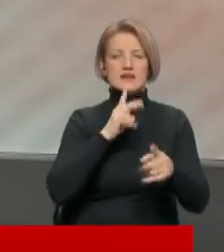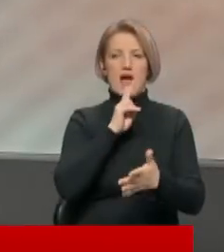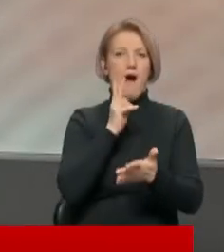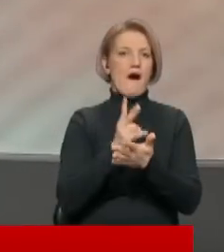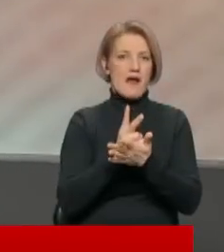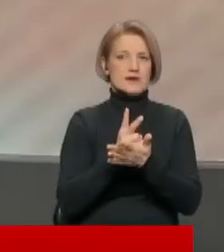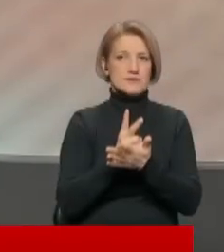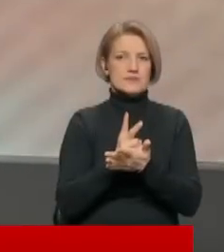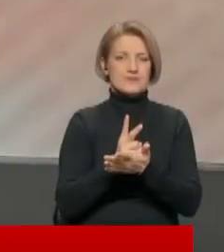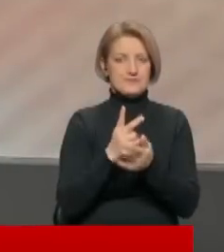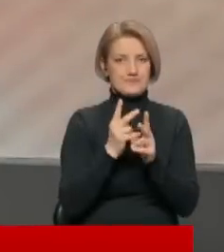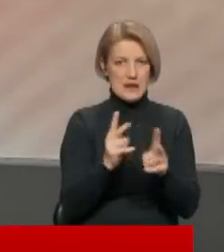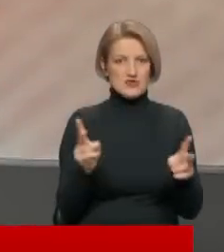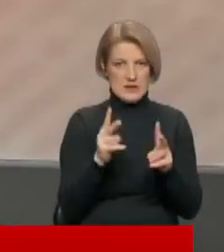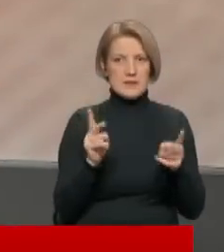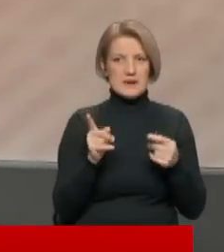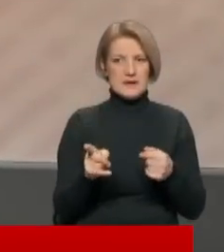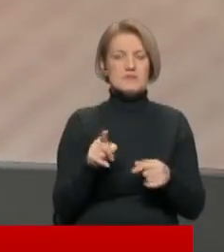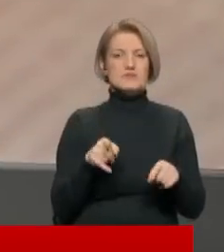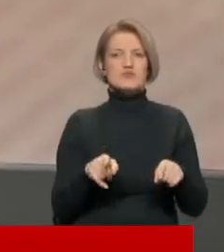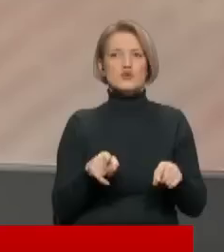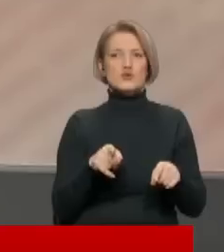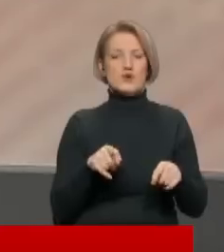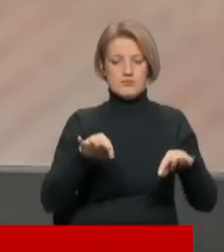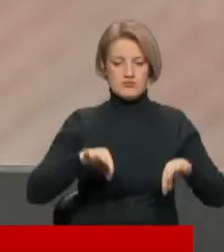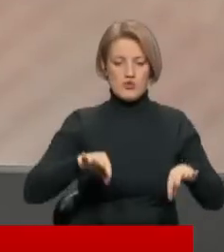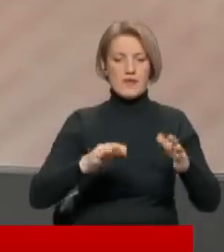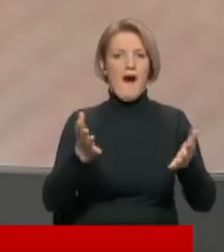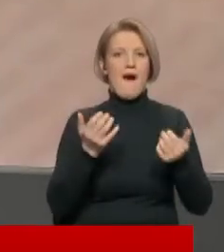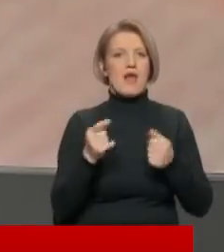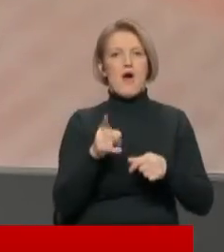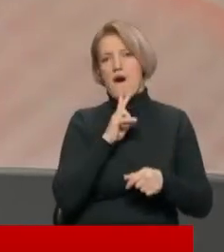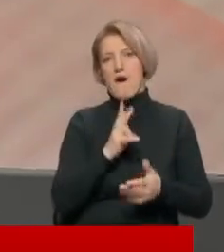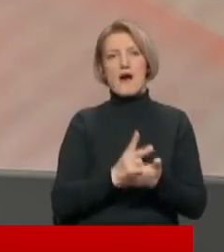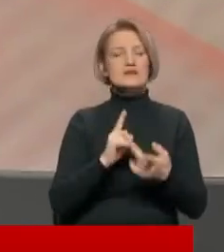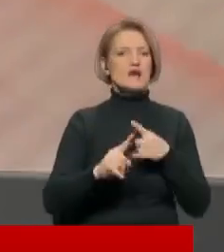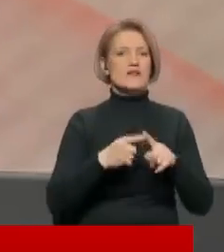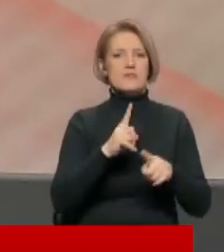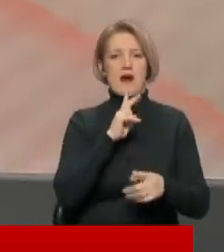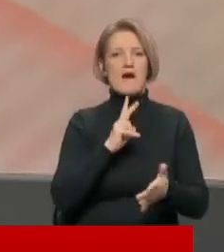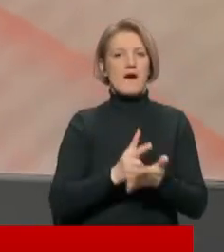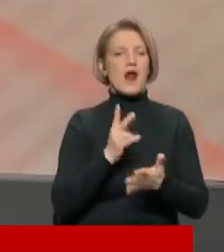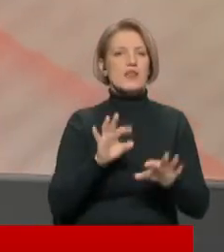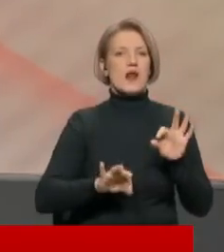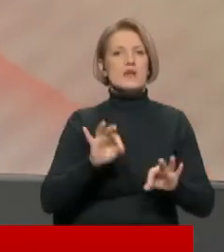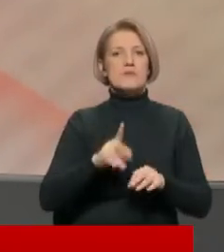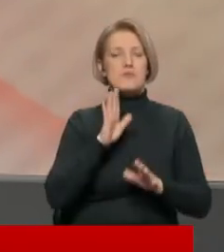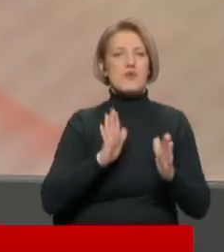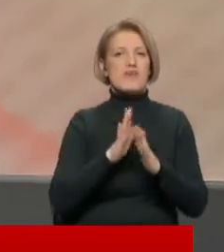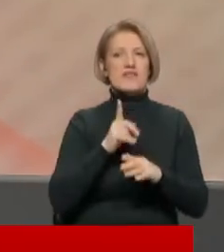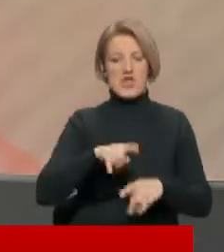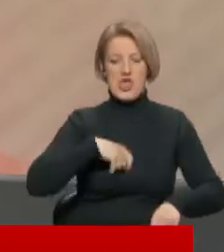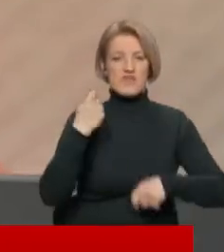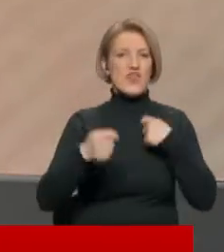karar açıklamaları bu Burada alınan o karar siyasi bir karardır değerlendirmesi muhalefetin